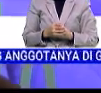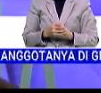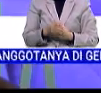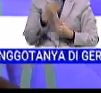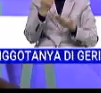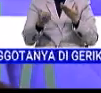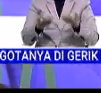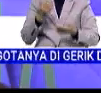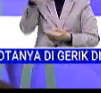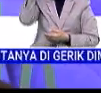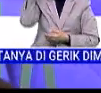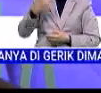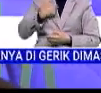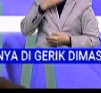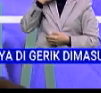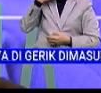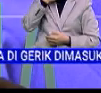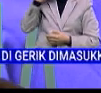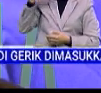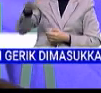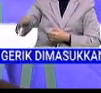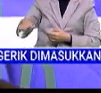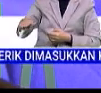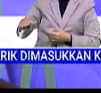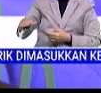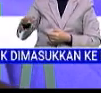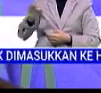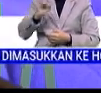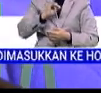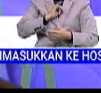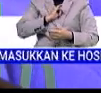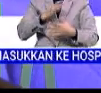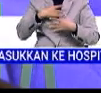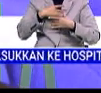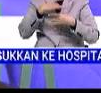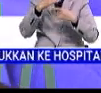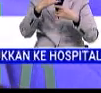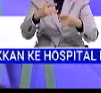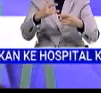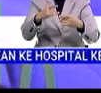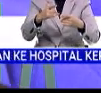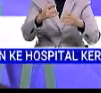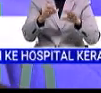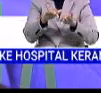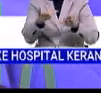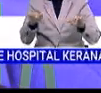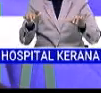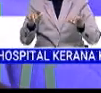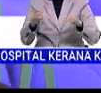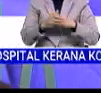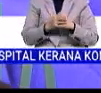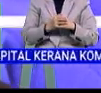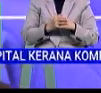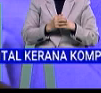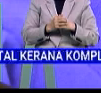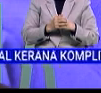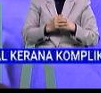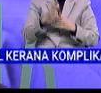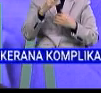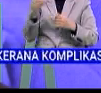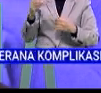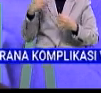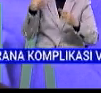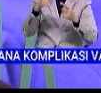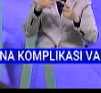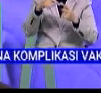I think when I was younger, I've always been very keen on writing. I liked writing my own stories. And so when it came to a song,